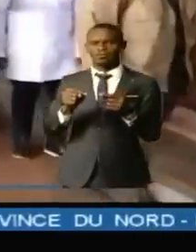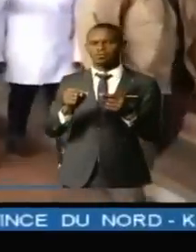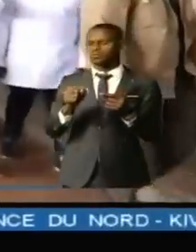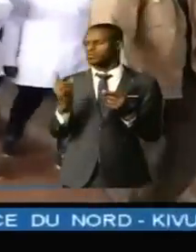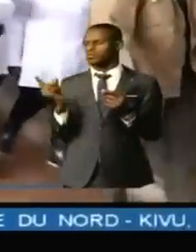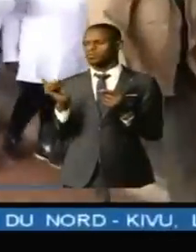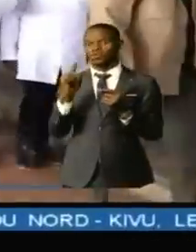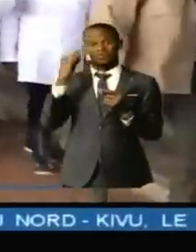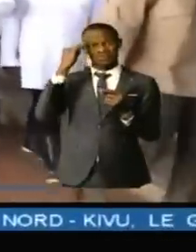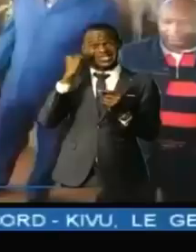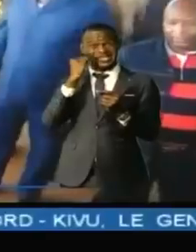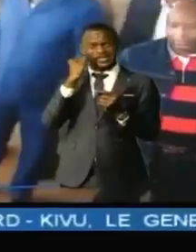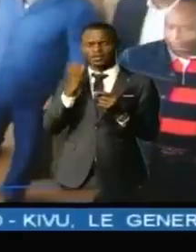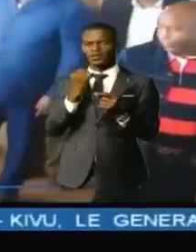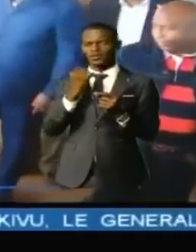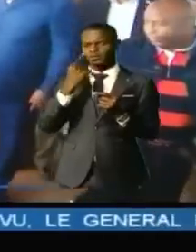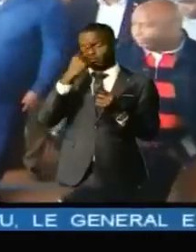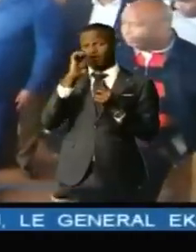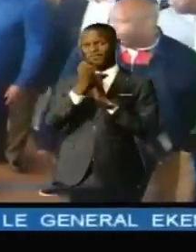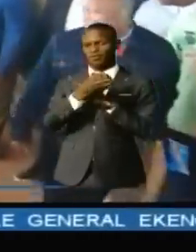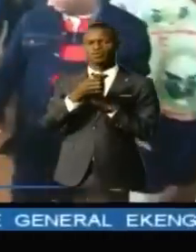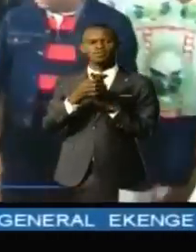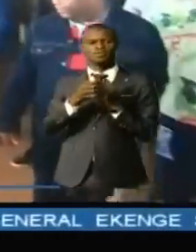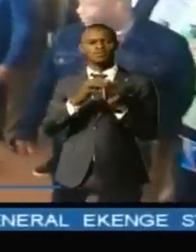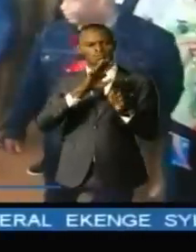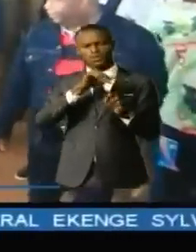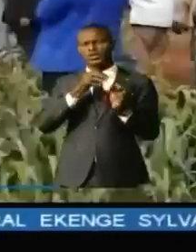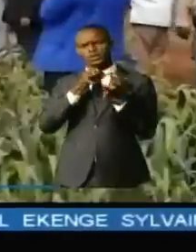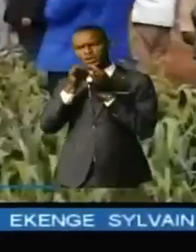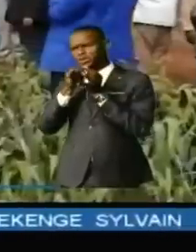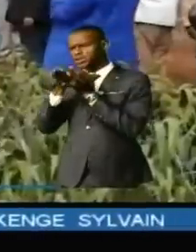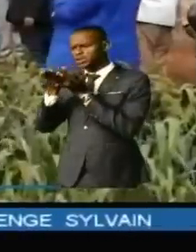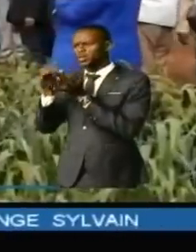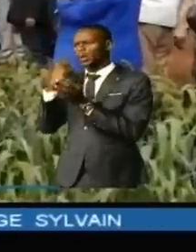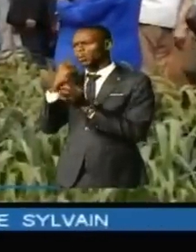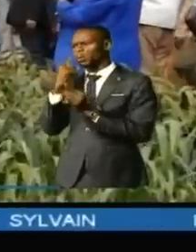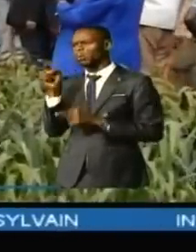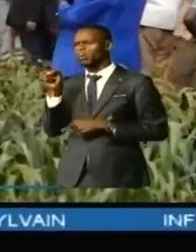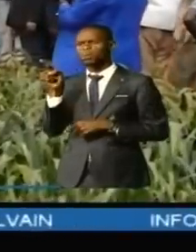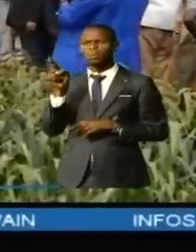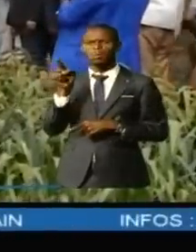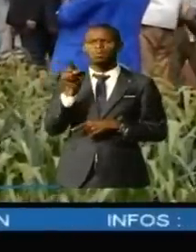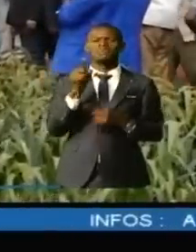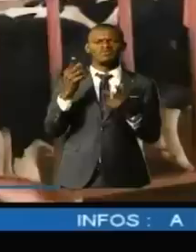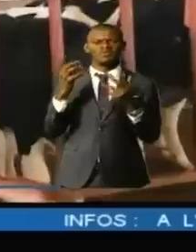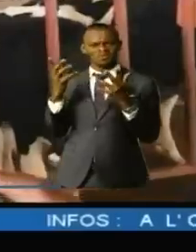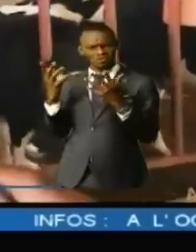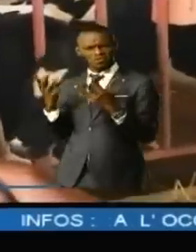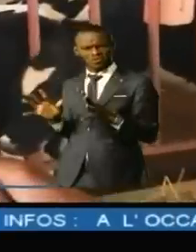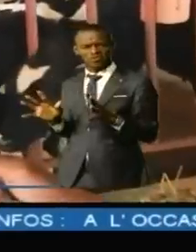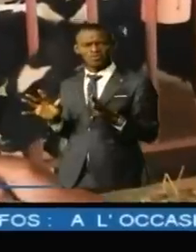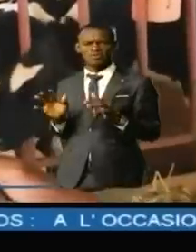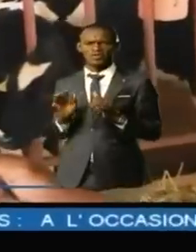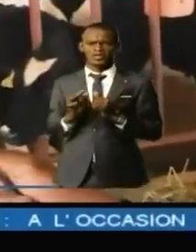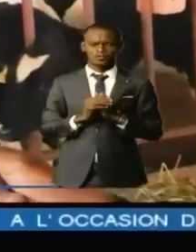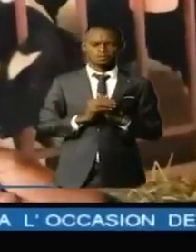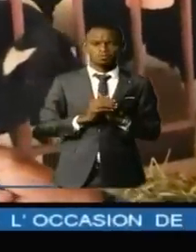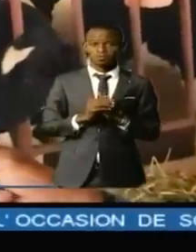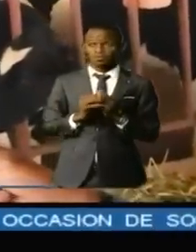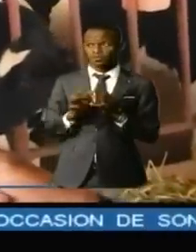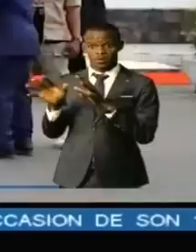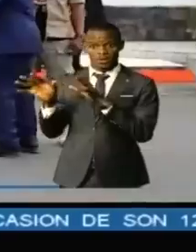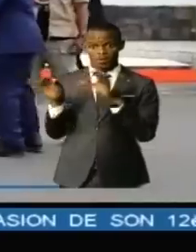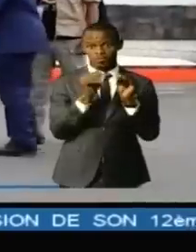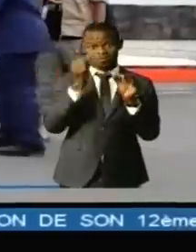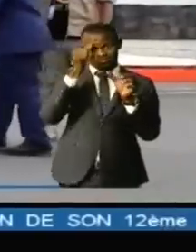du ministre burundais de l'Environnement, Agriculture et Élevage, Dr Deo Guide Rurema. Avant de quitter